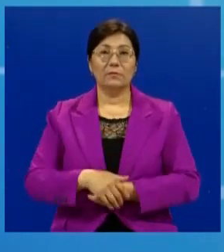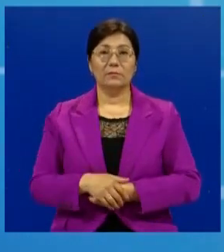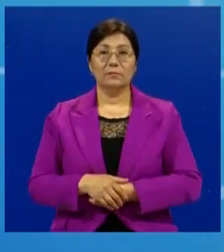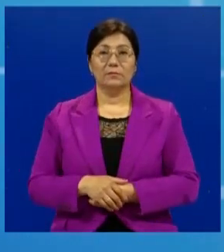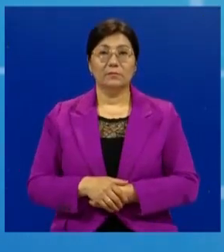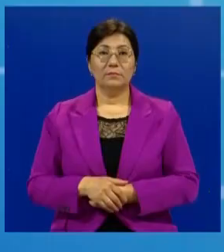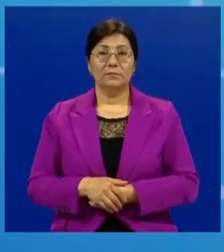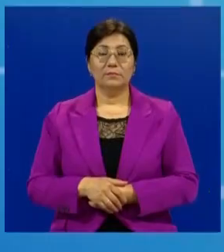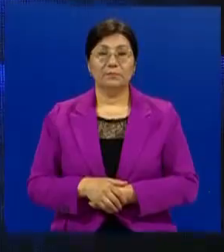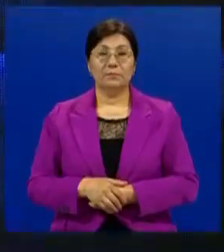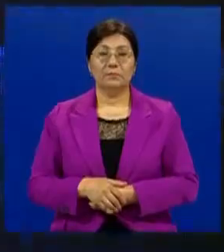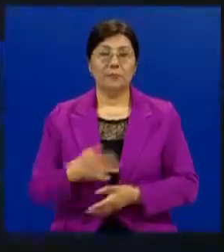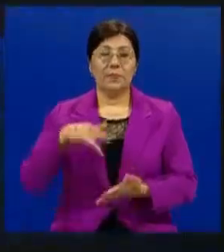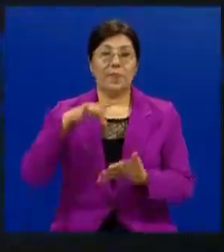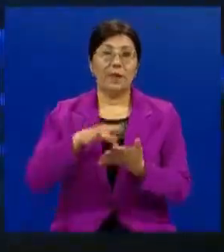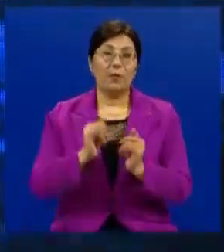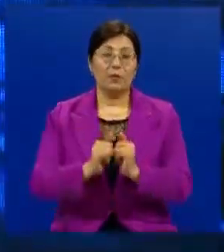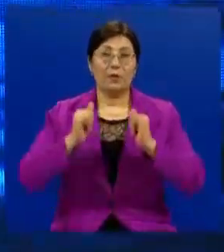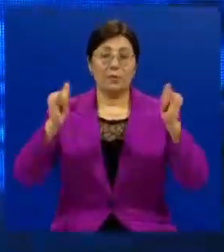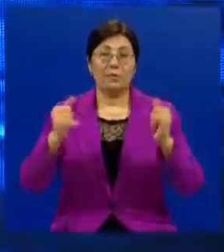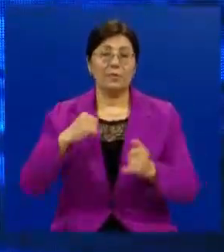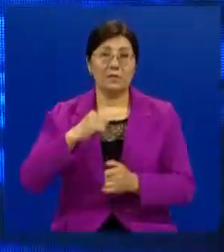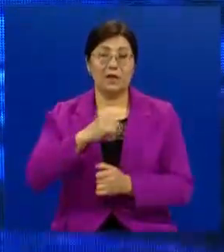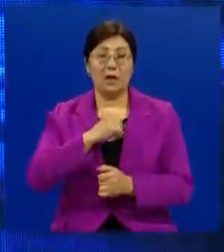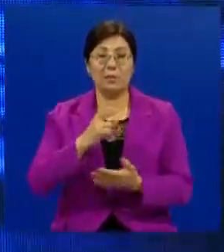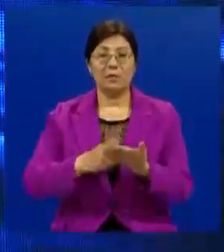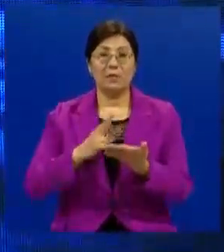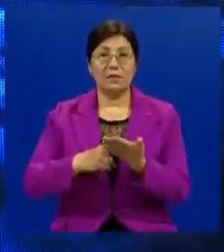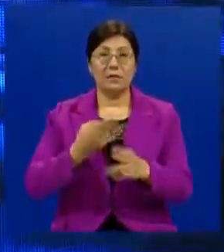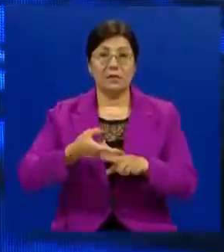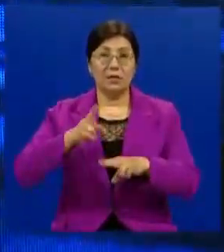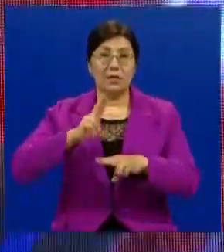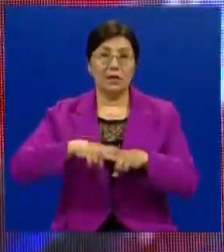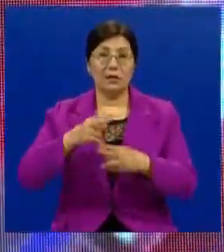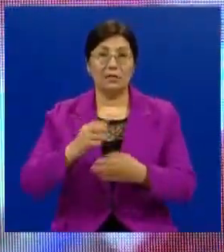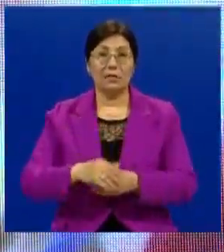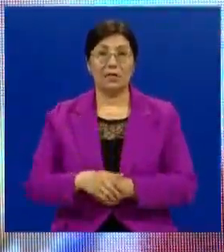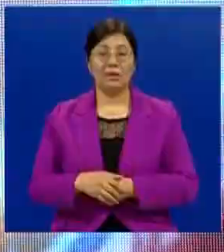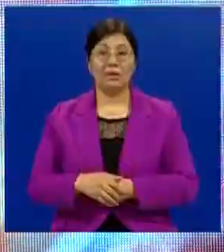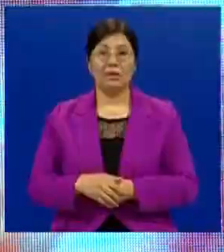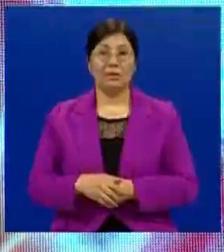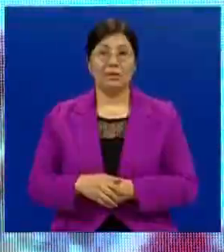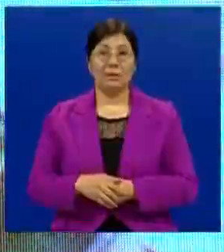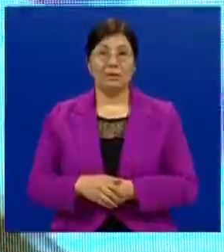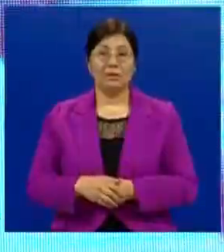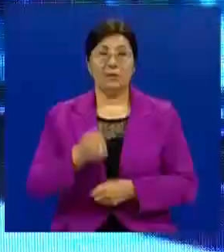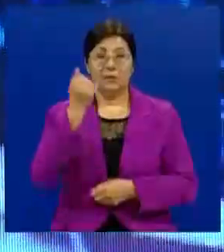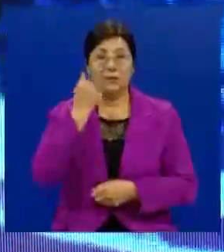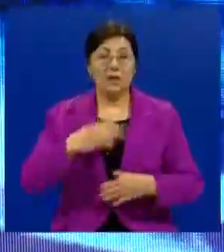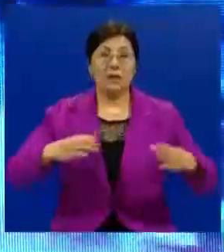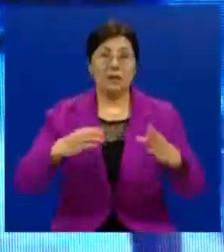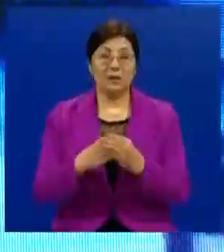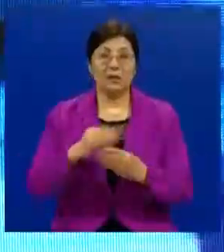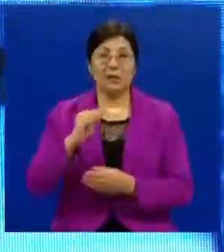Роза Баяна, город разрастается, вы и сами свидетели этого. Но старая часть и